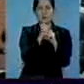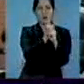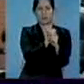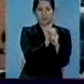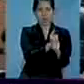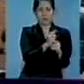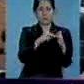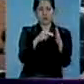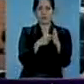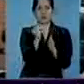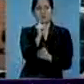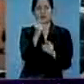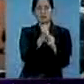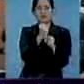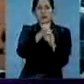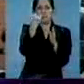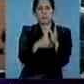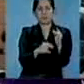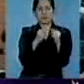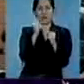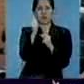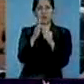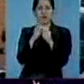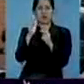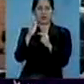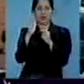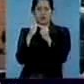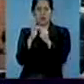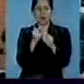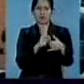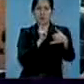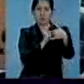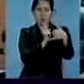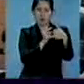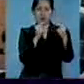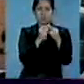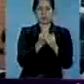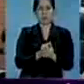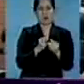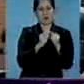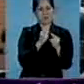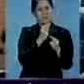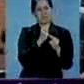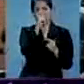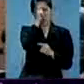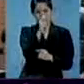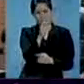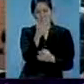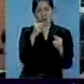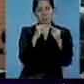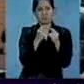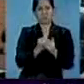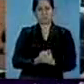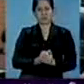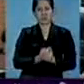คือการกระทำความผิดทางอาญาเรื่องกรณีกล่าวหาบุคคลกระทำการหมิ่นประมาทดูหมิ่นหรือแสดงความ